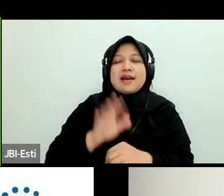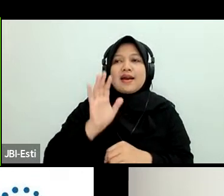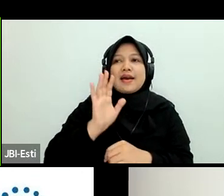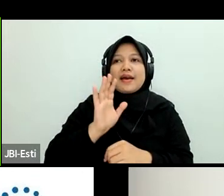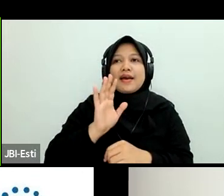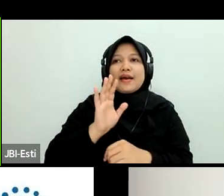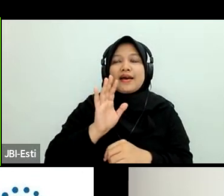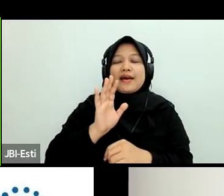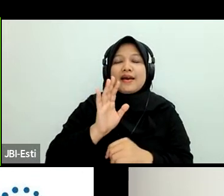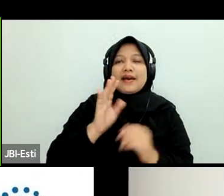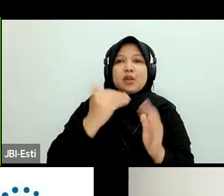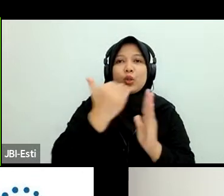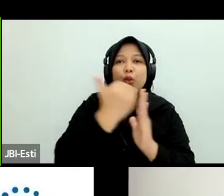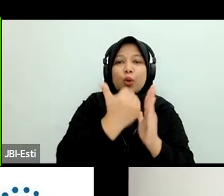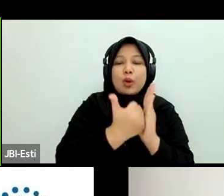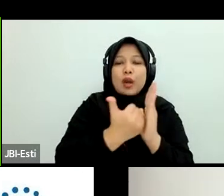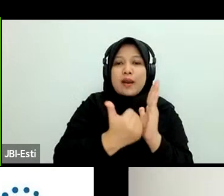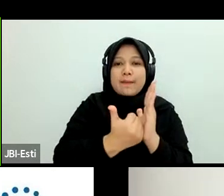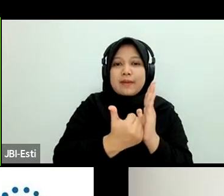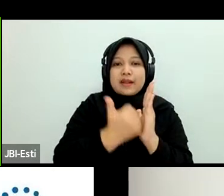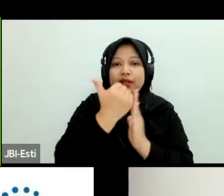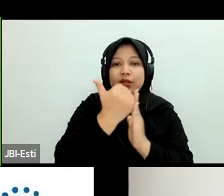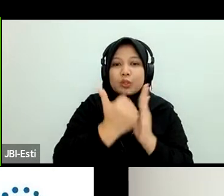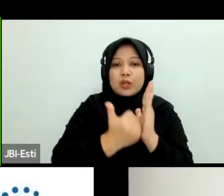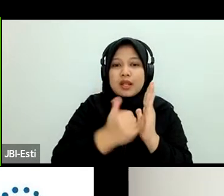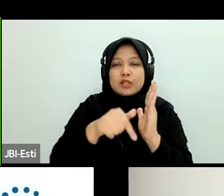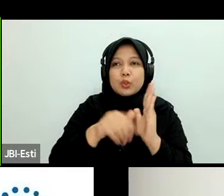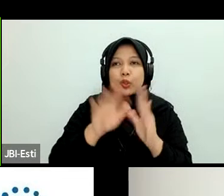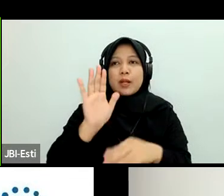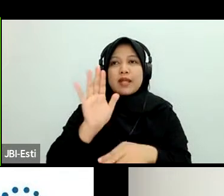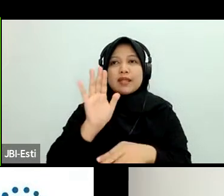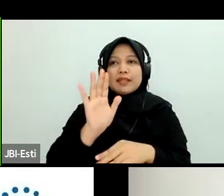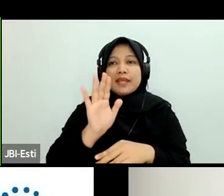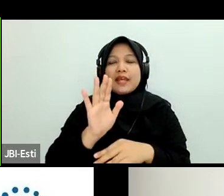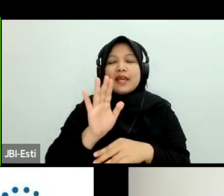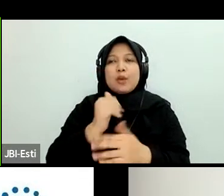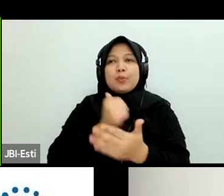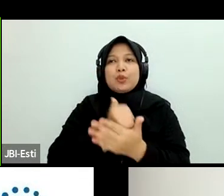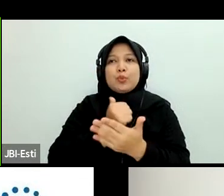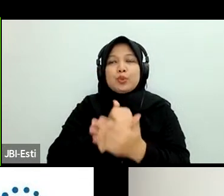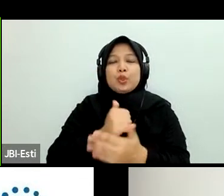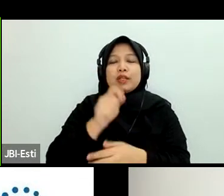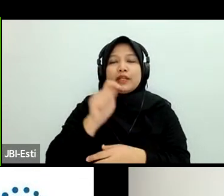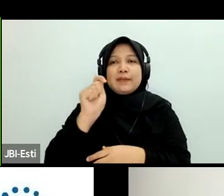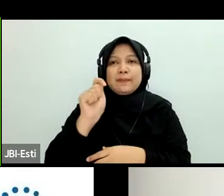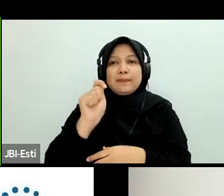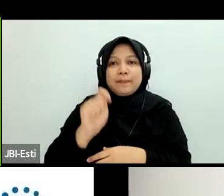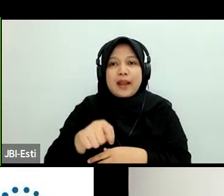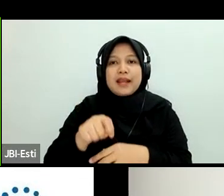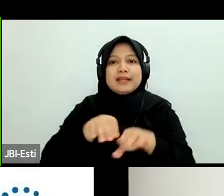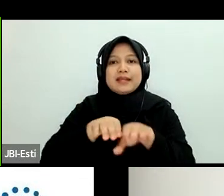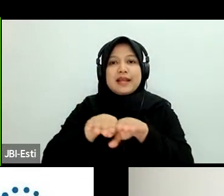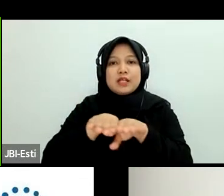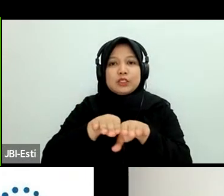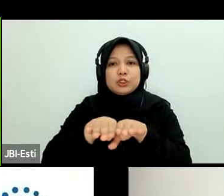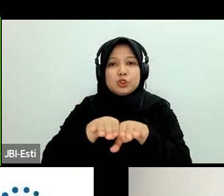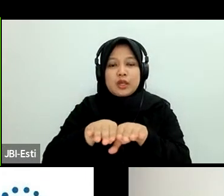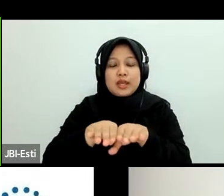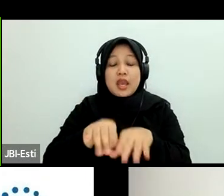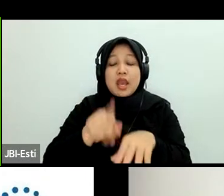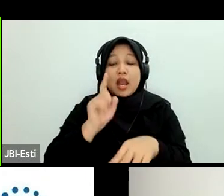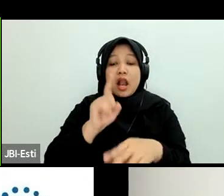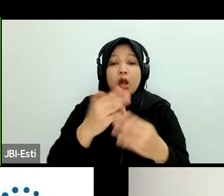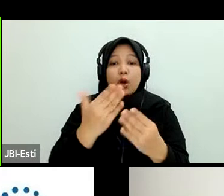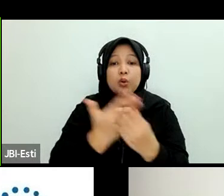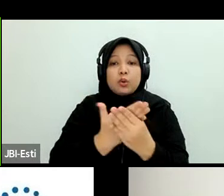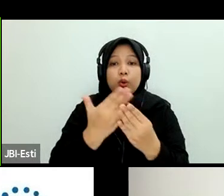oleh penggunanya Gita terus atau orang-orang jadi sasarannya gitu jadi ketika kita bicara tentang Apakah dokumen itu